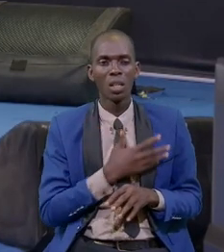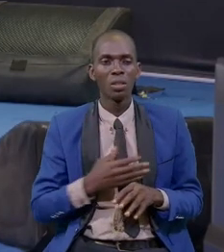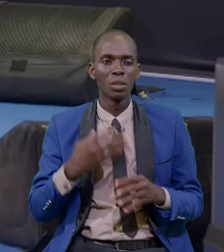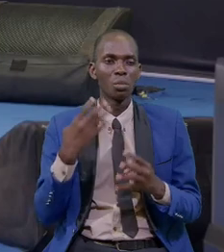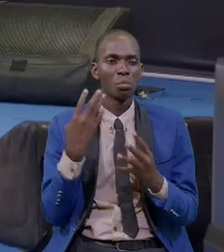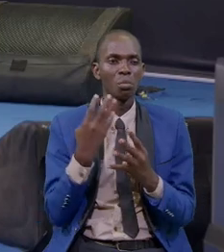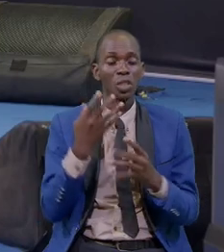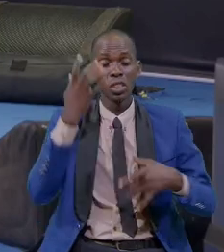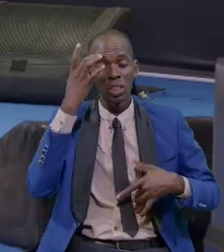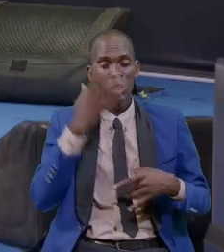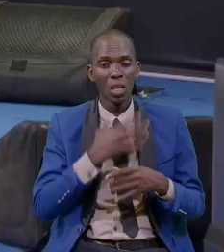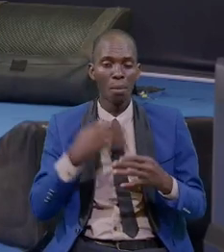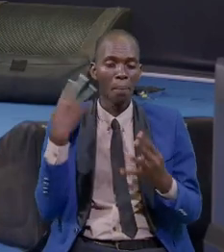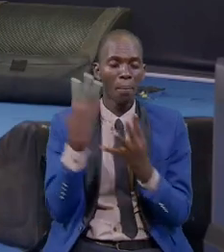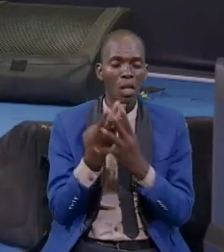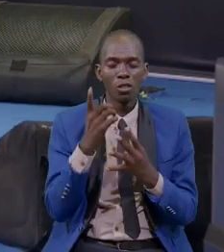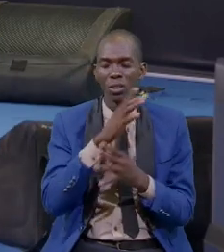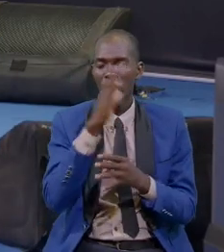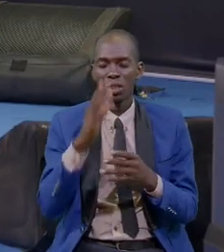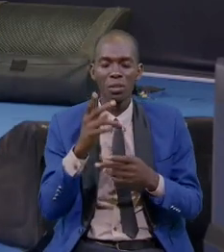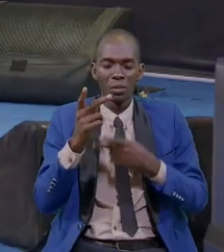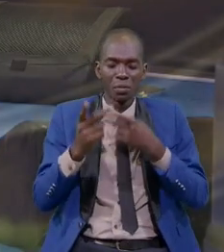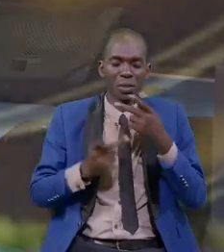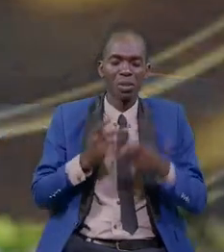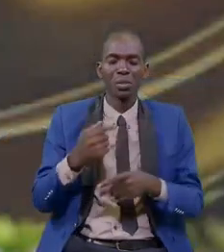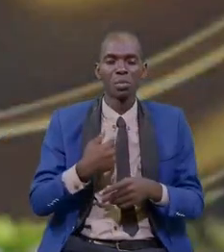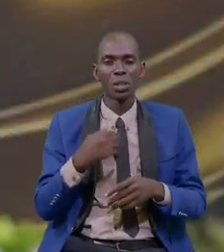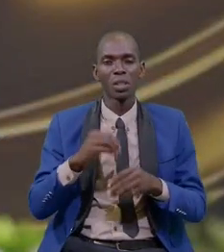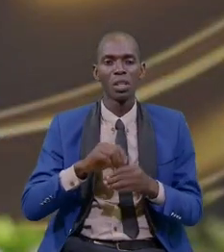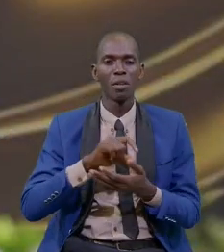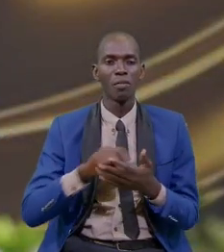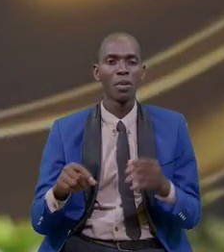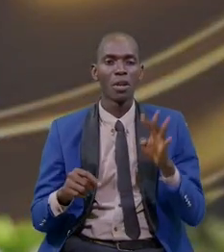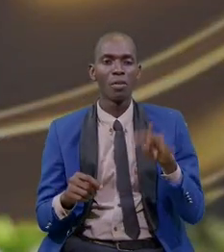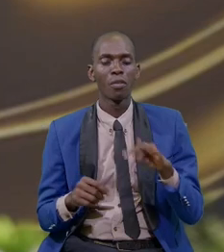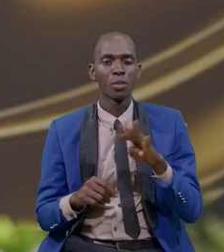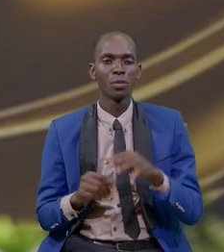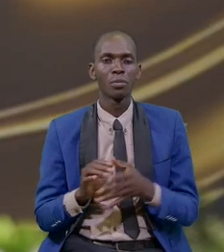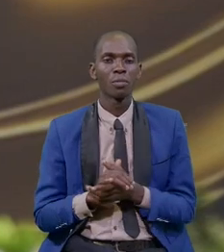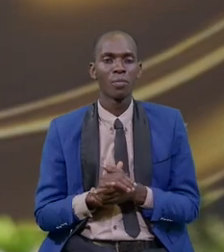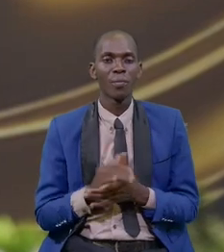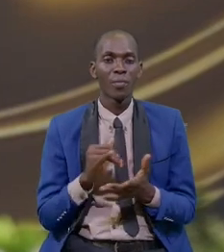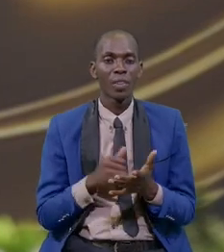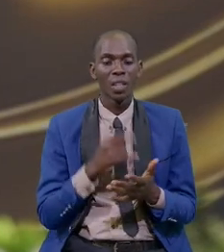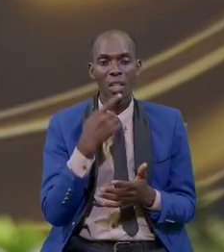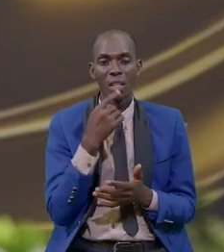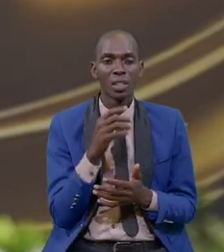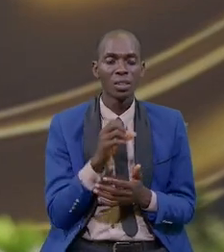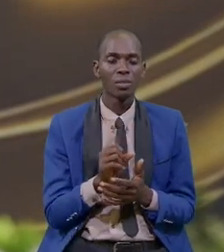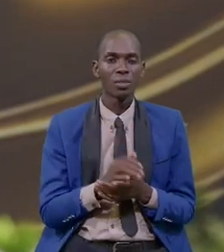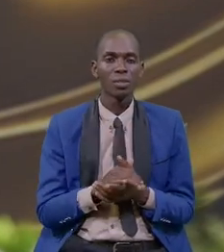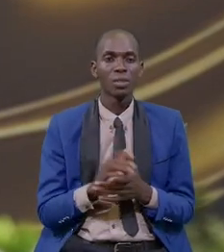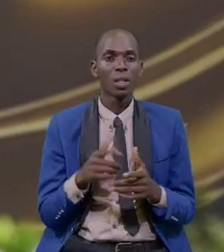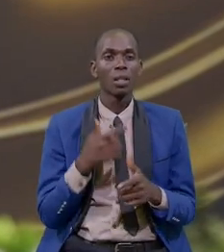pas visité. Regardez le verset 44. Verset 44. Il nous dit ici, ils